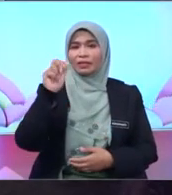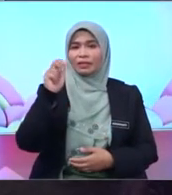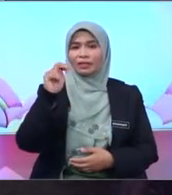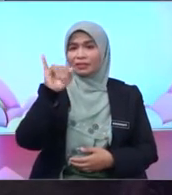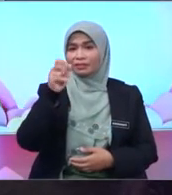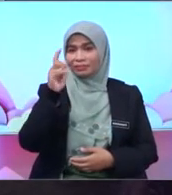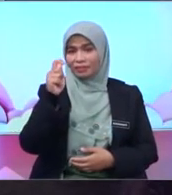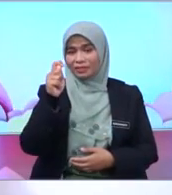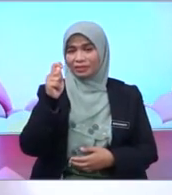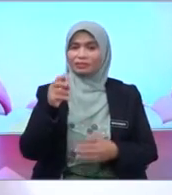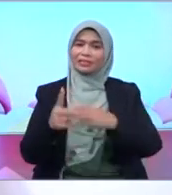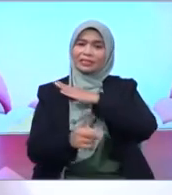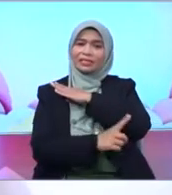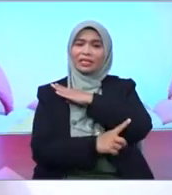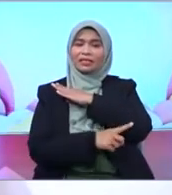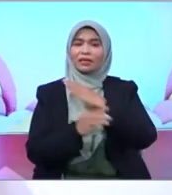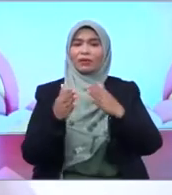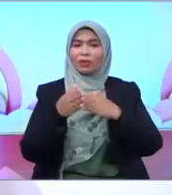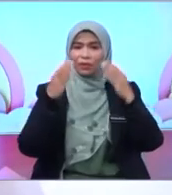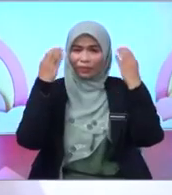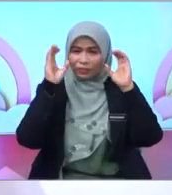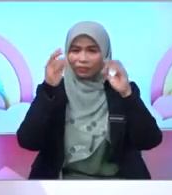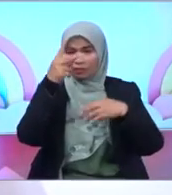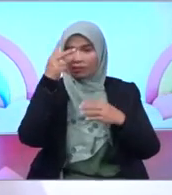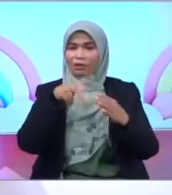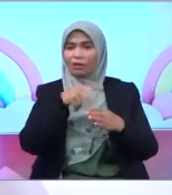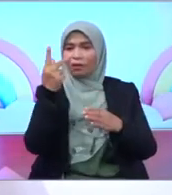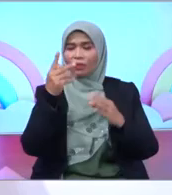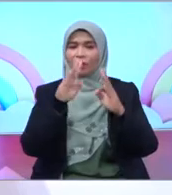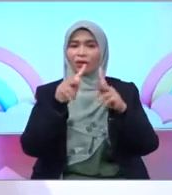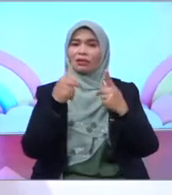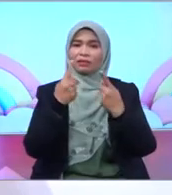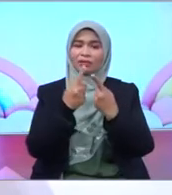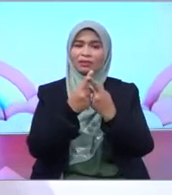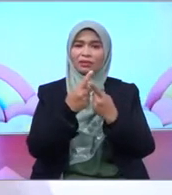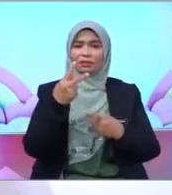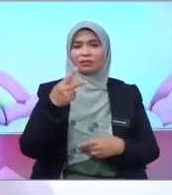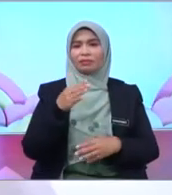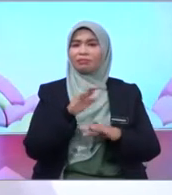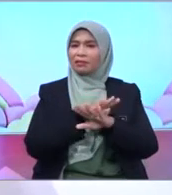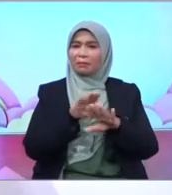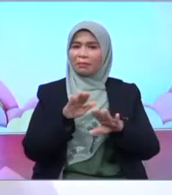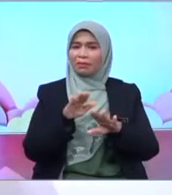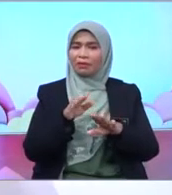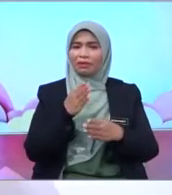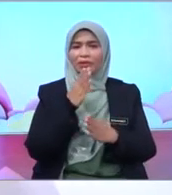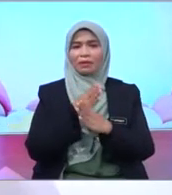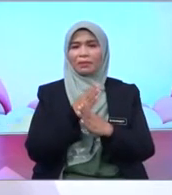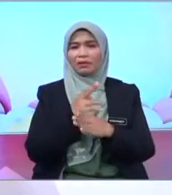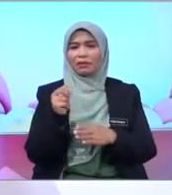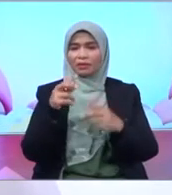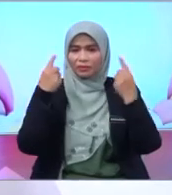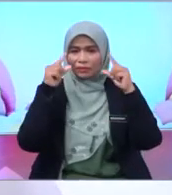di dinding oleh gurunya keranya keluar kelas tanpa mencapai kebenaran guru tindakan gurunya itu